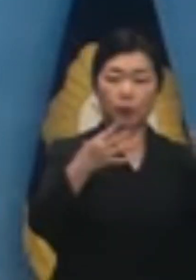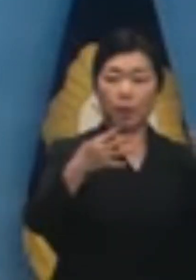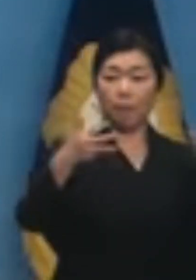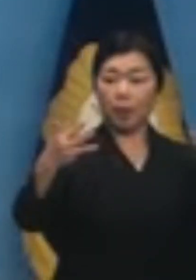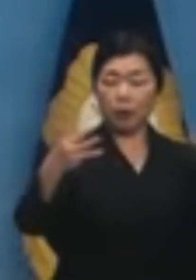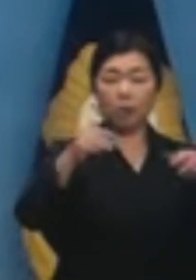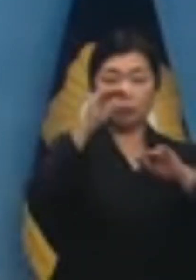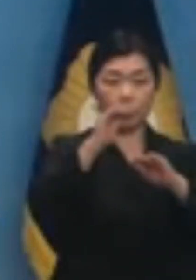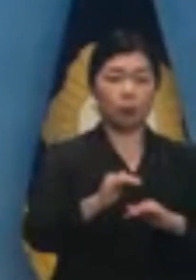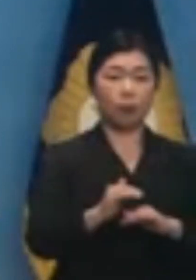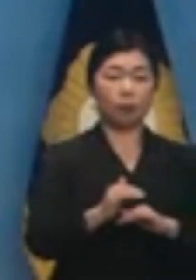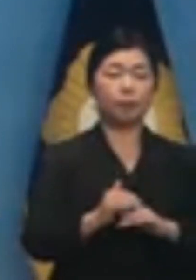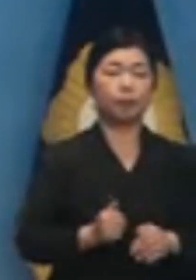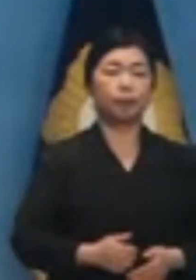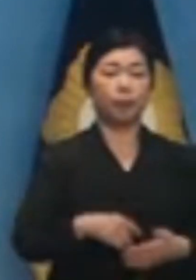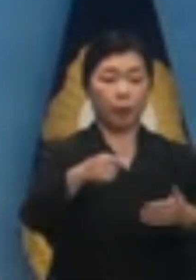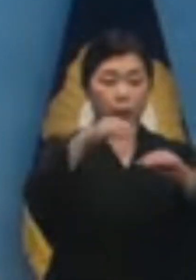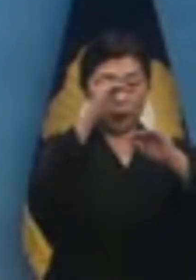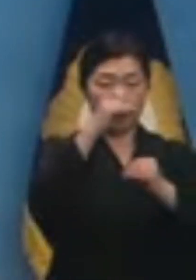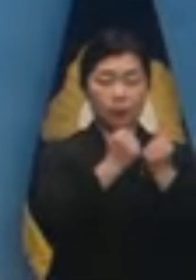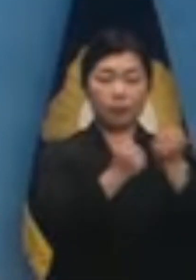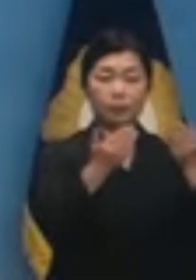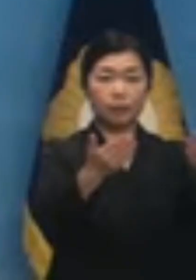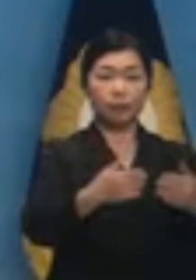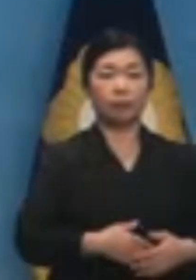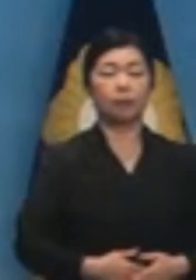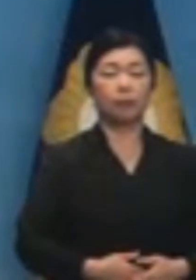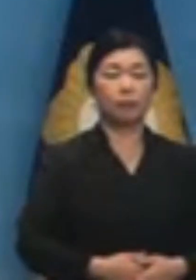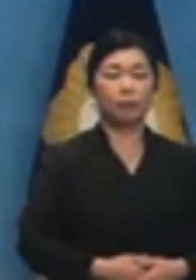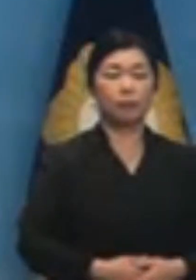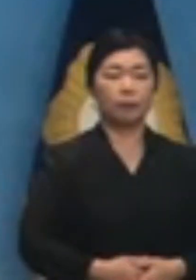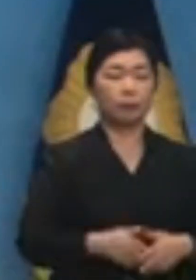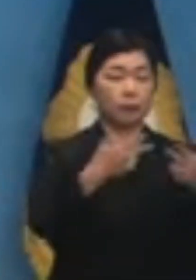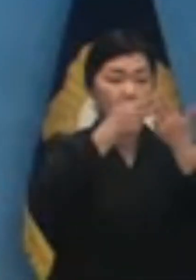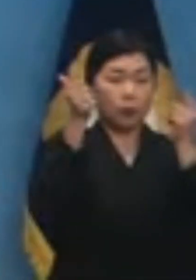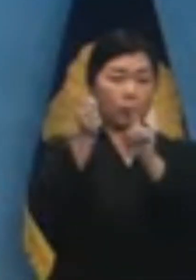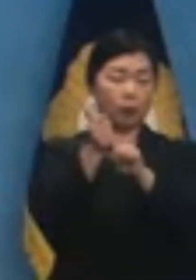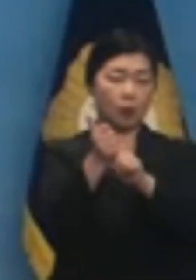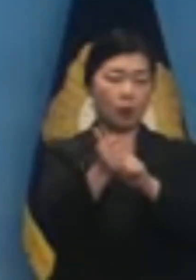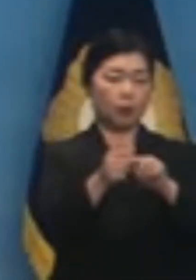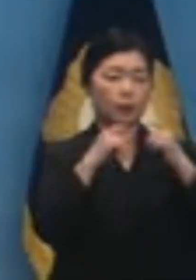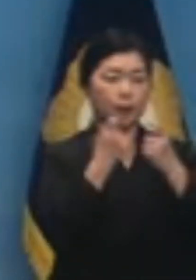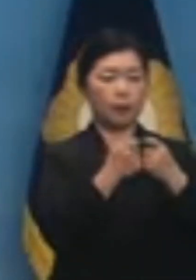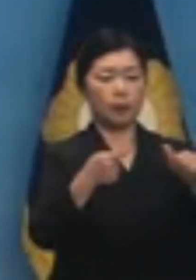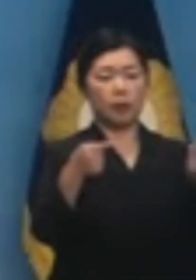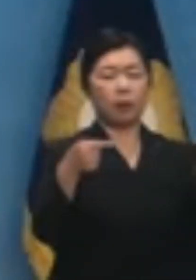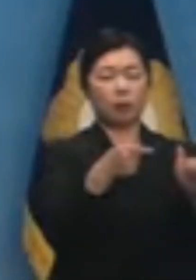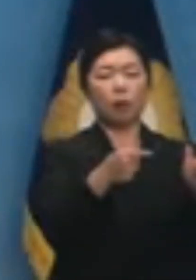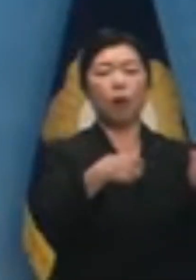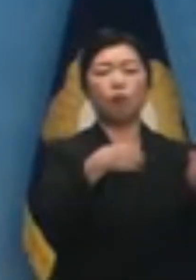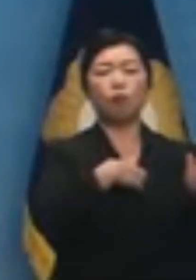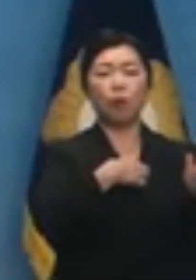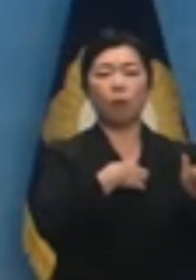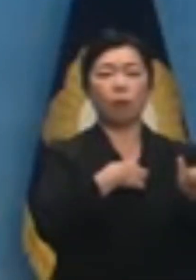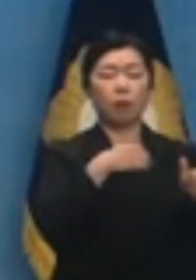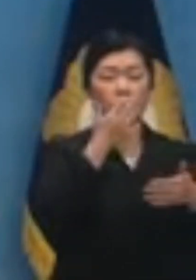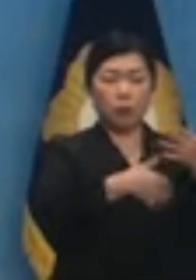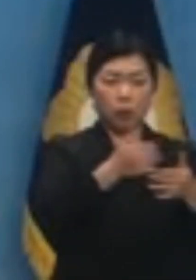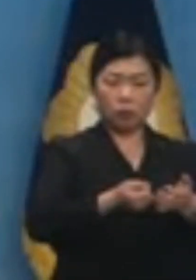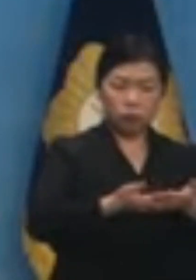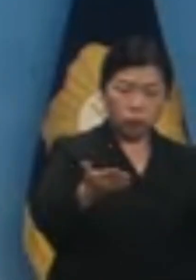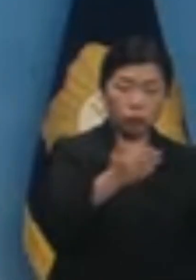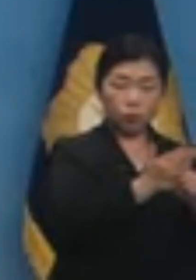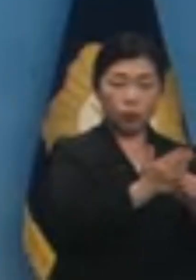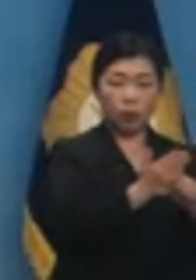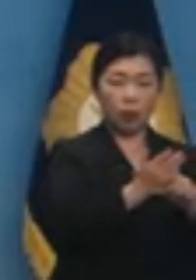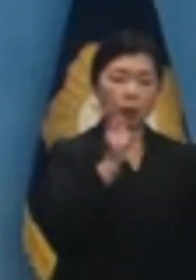12.48%의 순으로 제보되었습니다. 제보 내용을 말씀드리겠습니다. 이재명 후보 신변 위협 관련 영상이 유포되고 있습니다. 5월